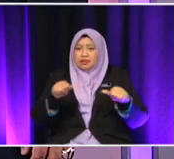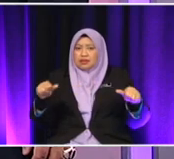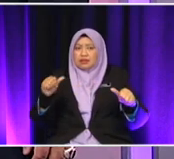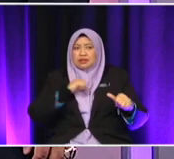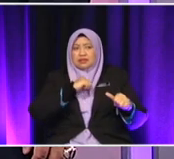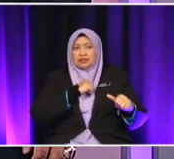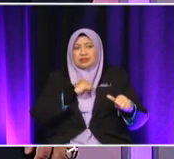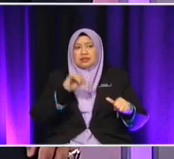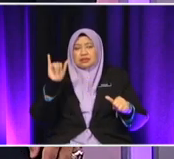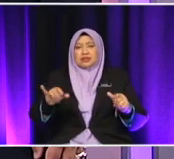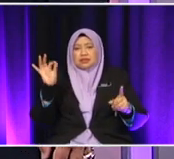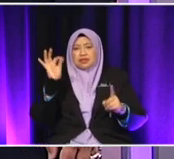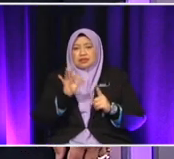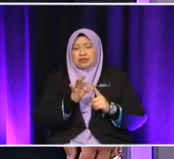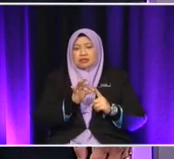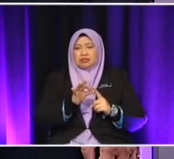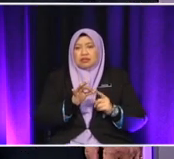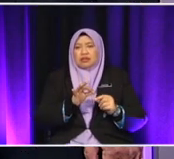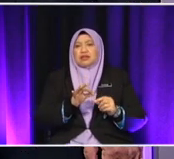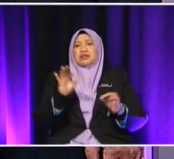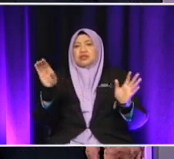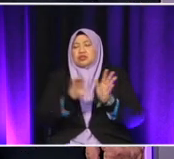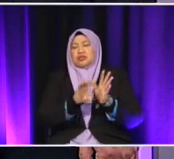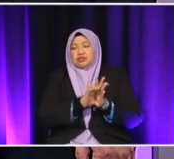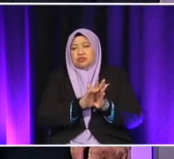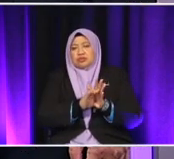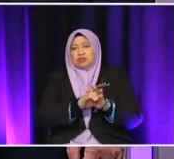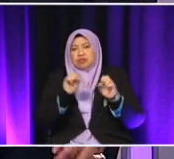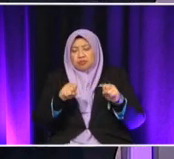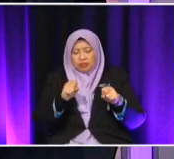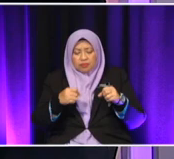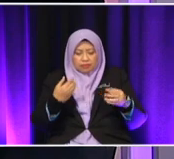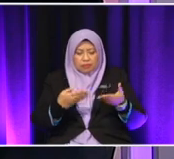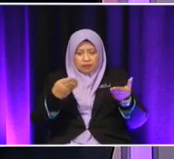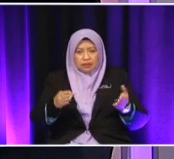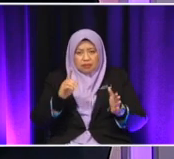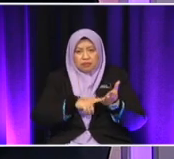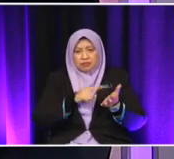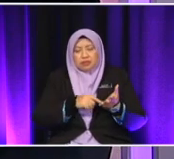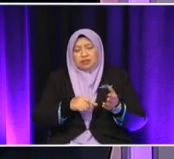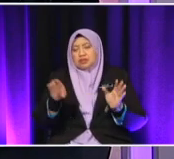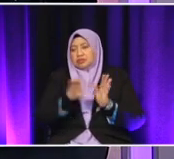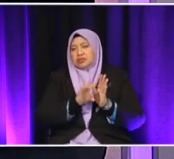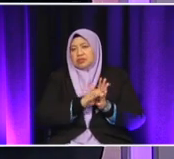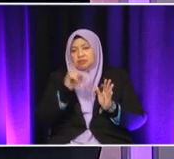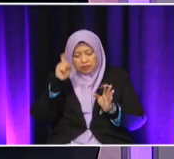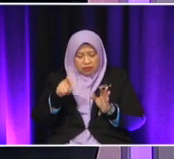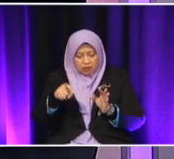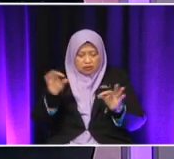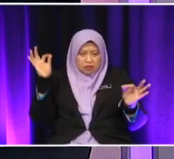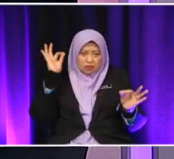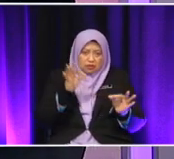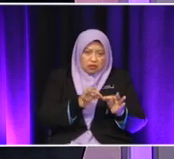sesuai dan yang ketiga adalah contoh kita boleh Bagi Apa contoh tetapi contoh mestilah sesuai contoh